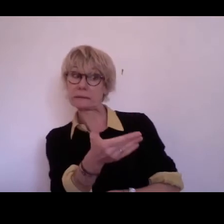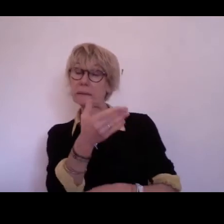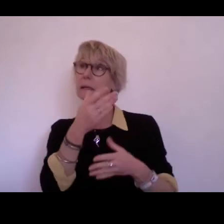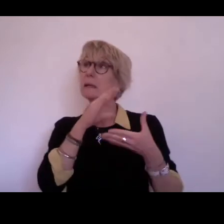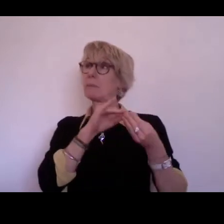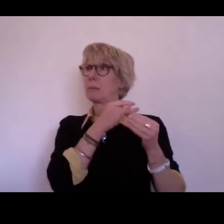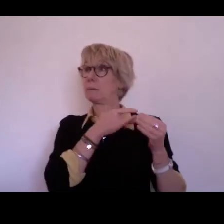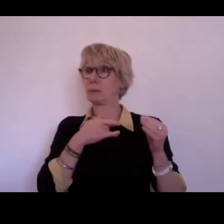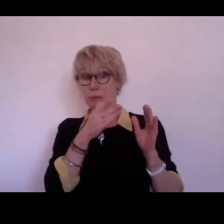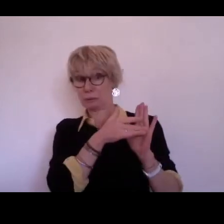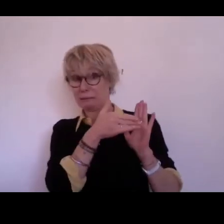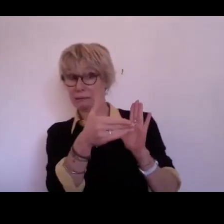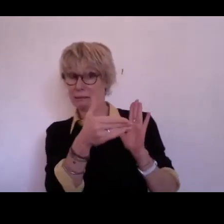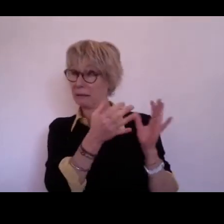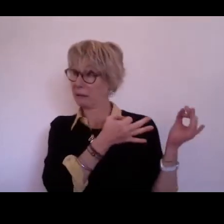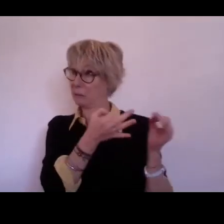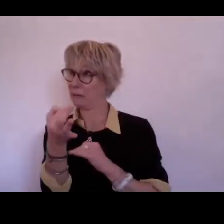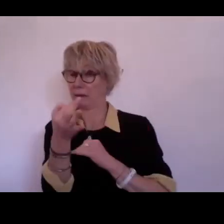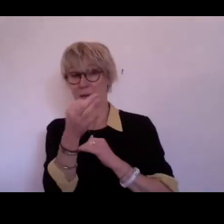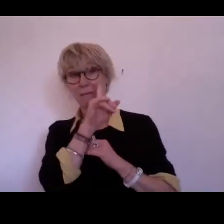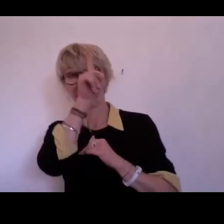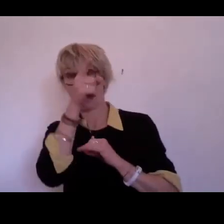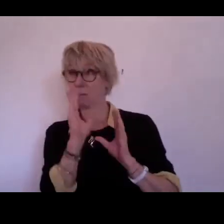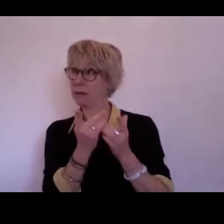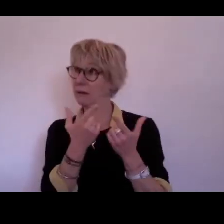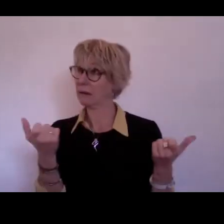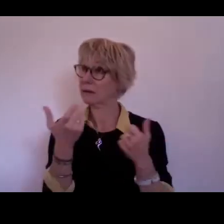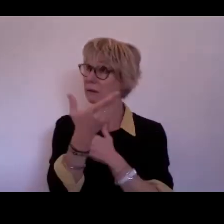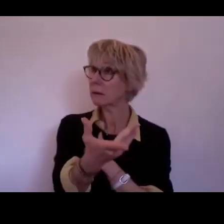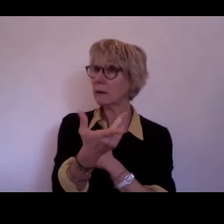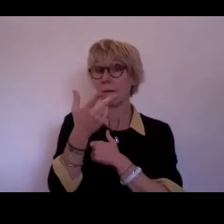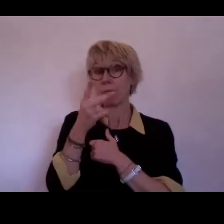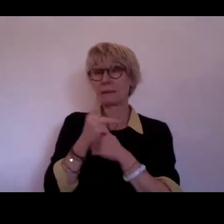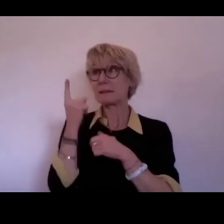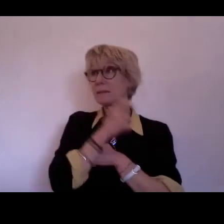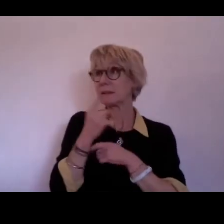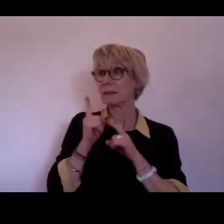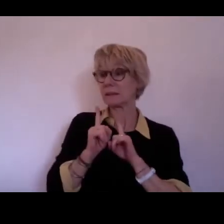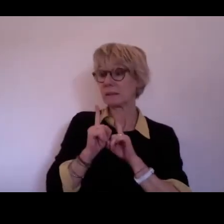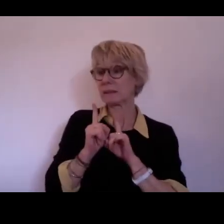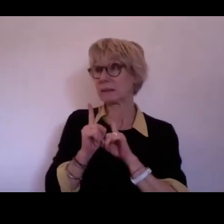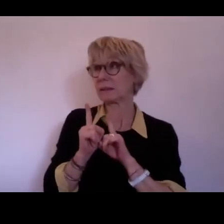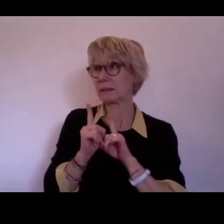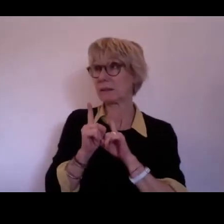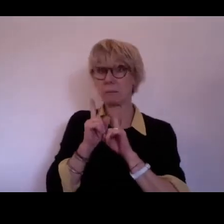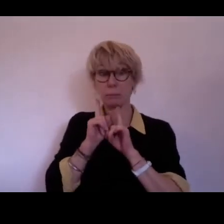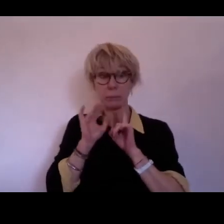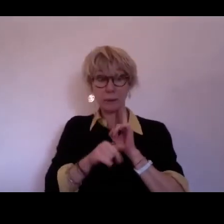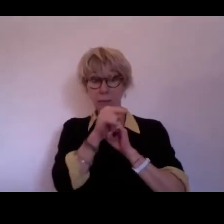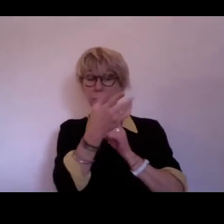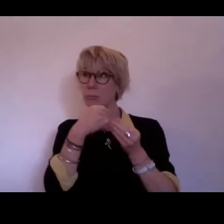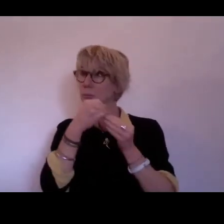l'année avec hospitalisation, etc., ce n'était pas évident. Donc, en plus, elle est malvoyante. Donc, tout ce qui est